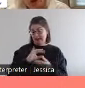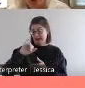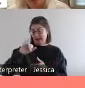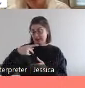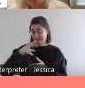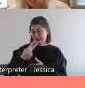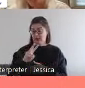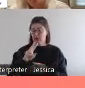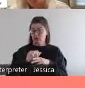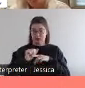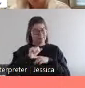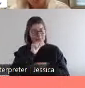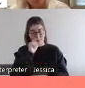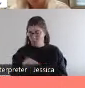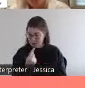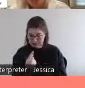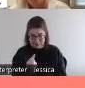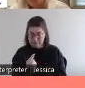eh bien,